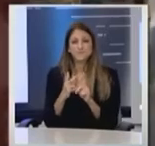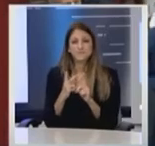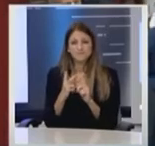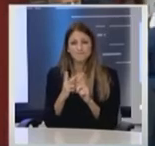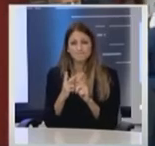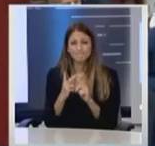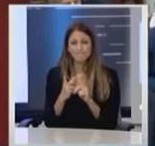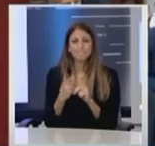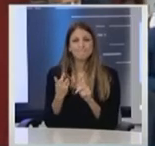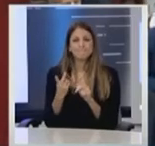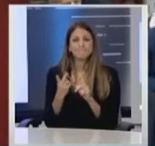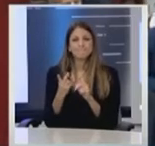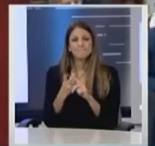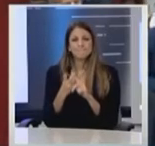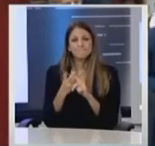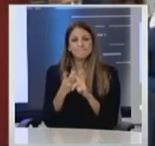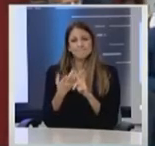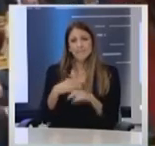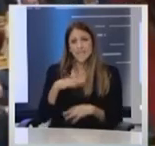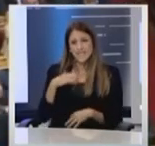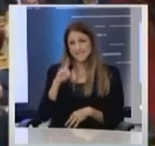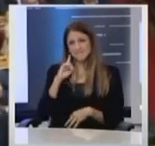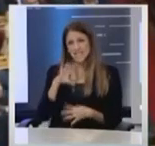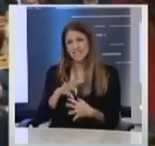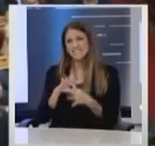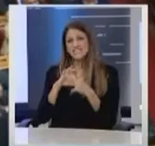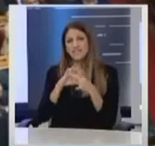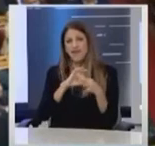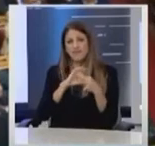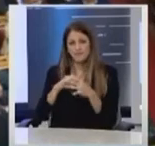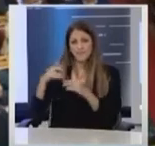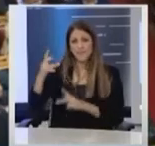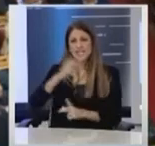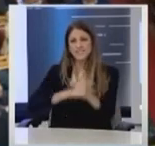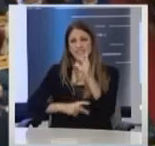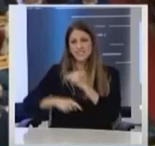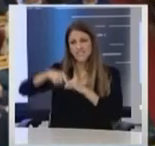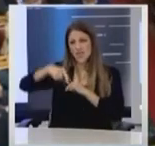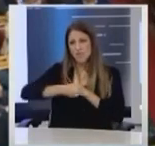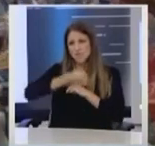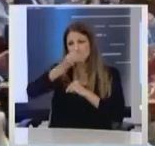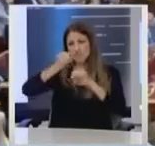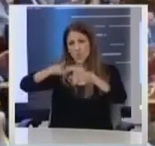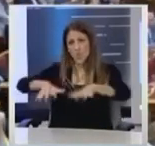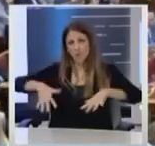Κυρίες και κύριοι συνάδελφοι, η συζήτηση που διεξάγεται σε αυτήν εδώ την αίθουσα